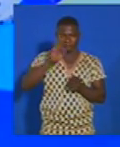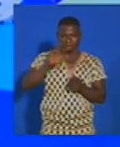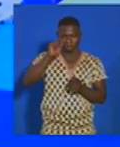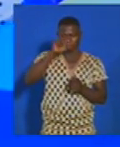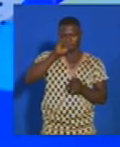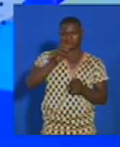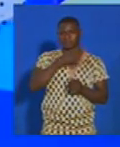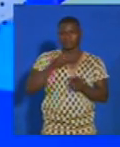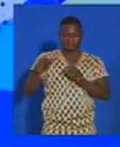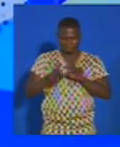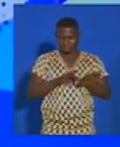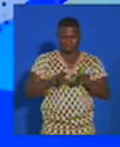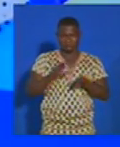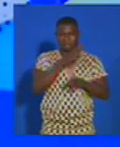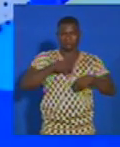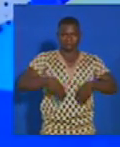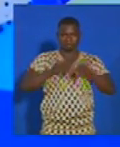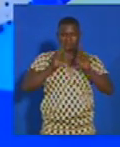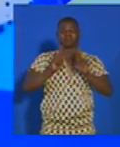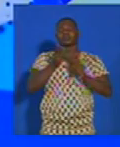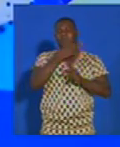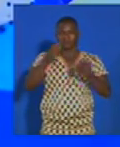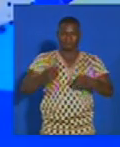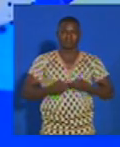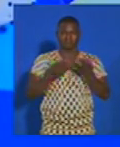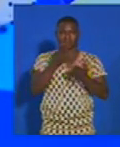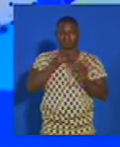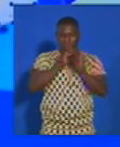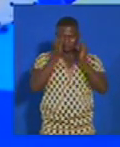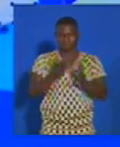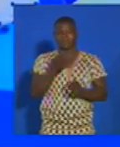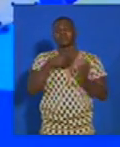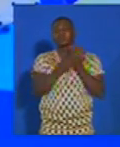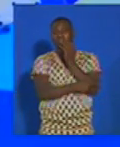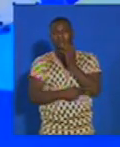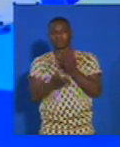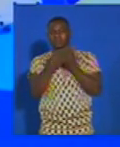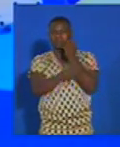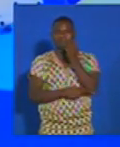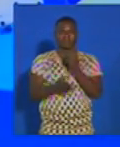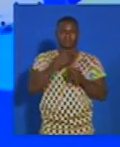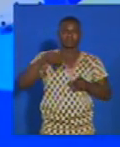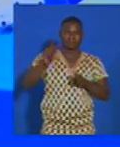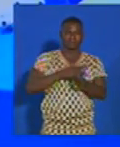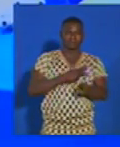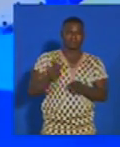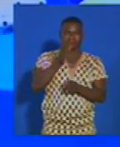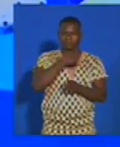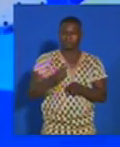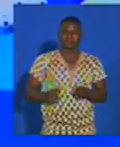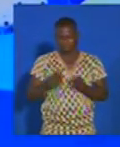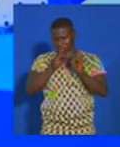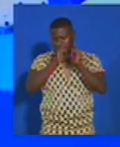ligne. La formation a permis d'outiller les journalistes des provinces et des régions sur la pratique du journalisme mobile. Elle s'est déroulée en